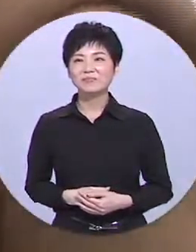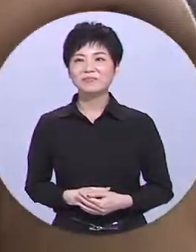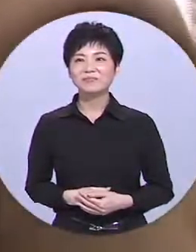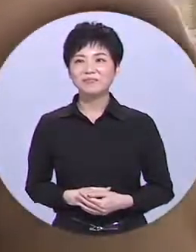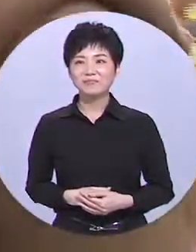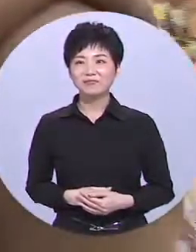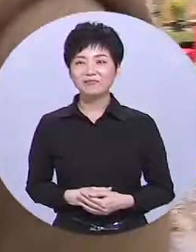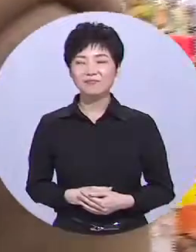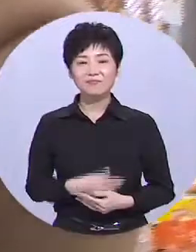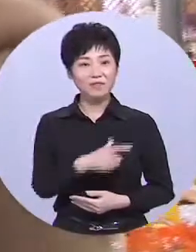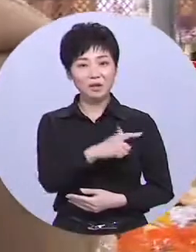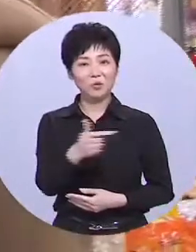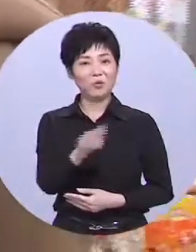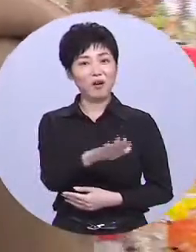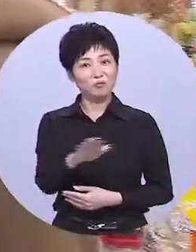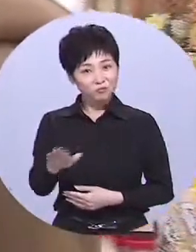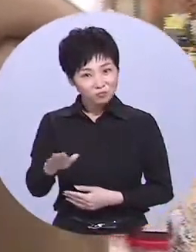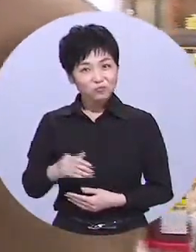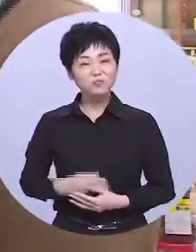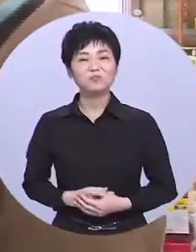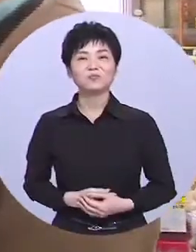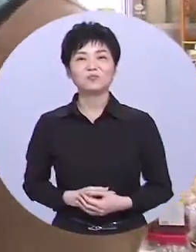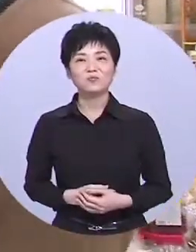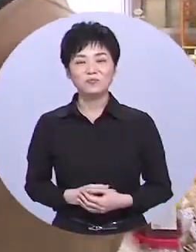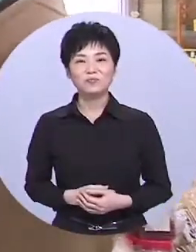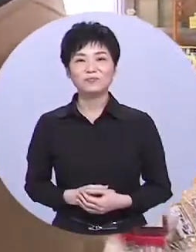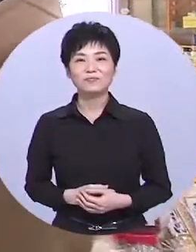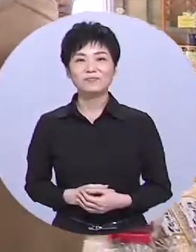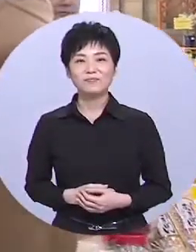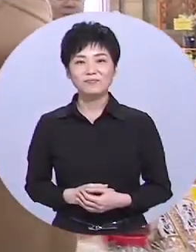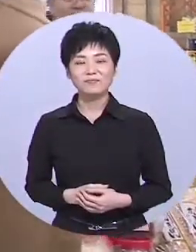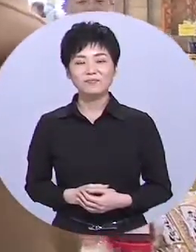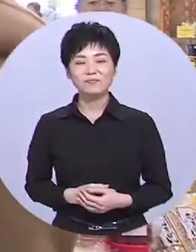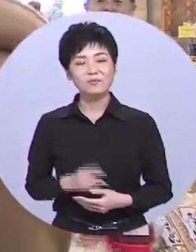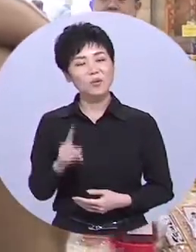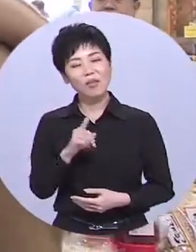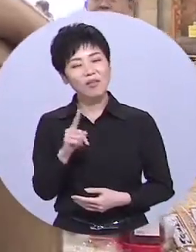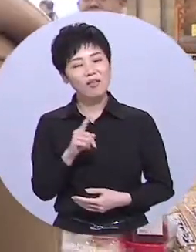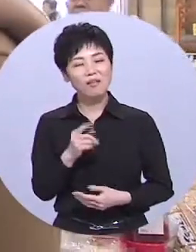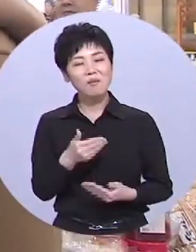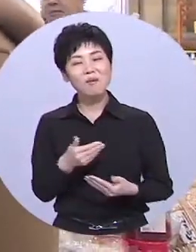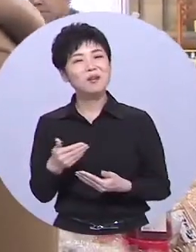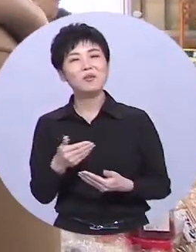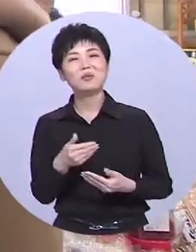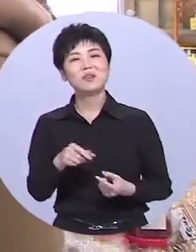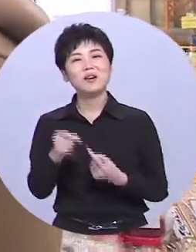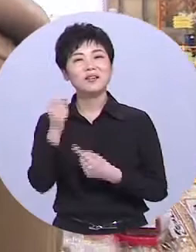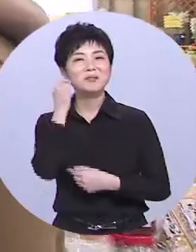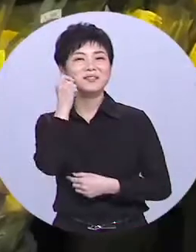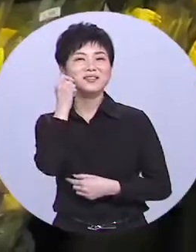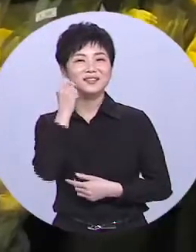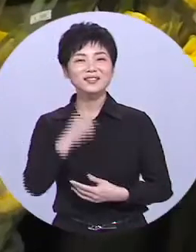うわー、いっぱいありますね。でもこれだけあるとどれがいいのかちょっと迷いますね。